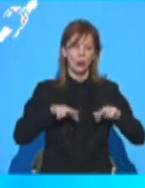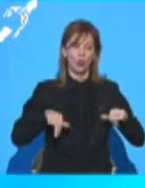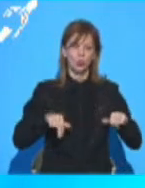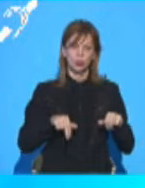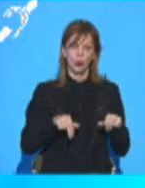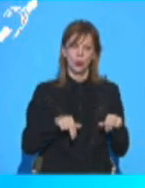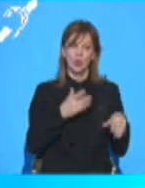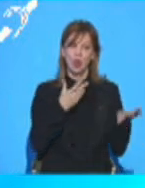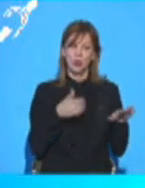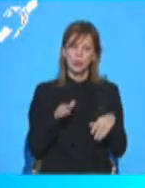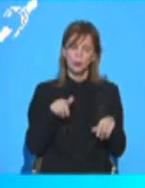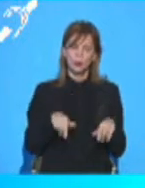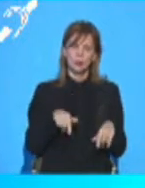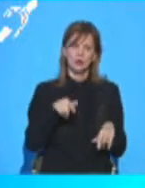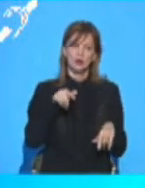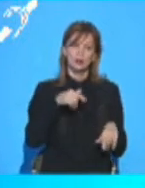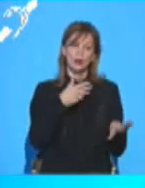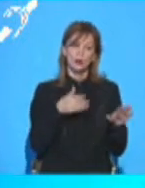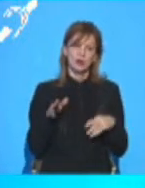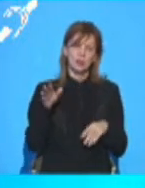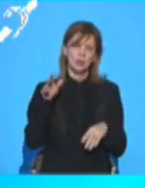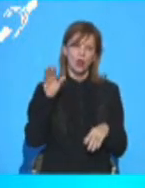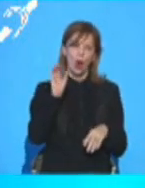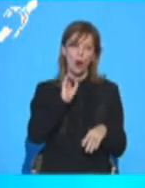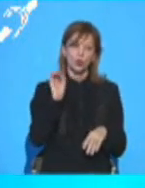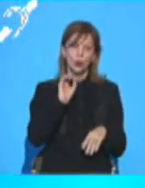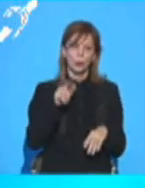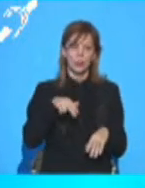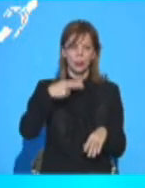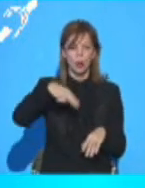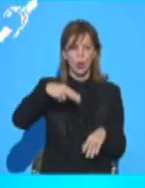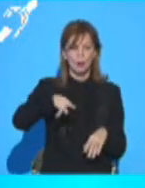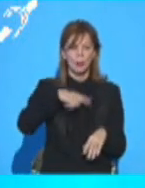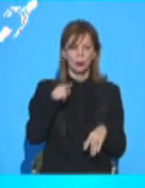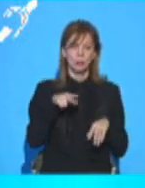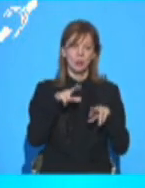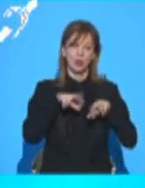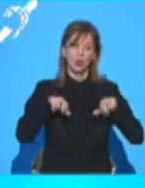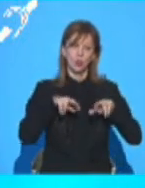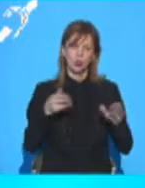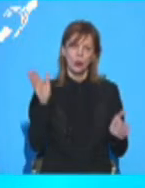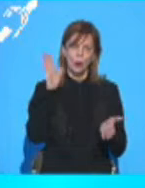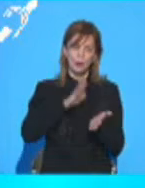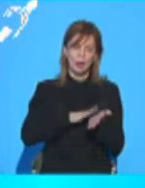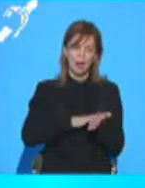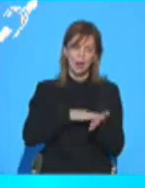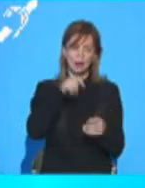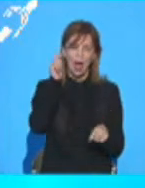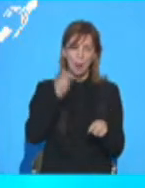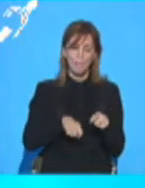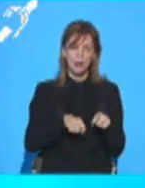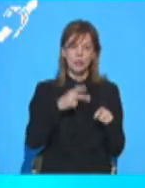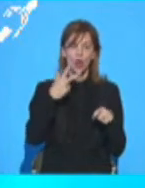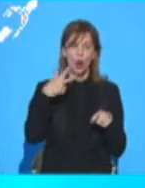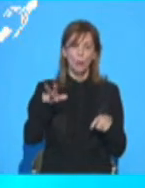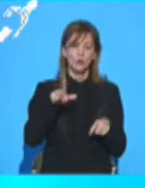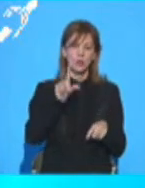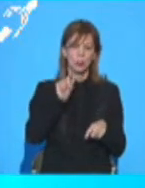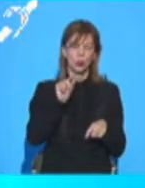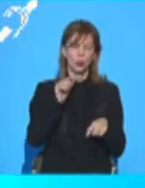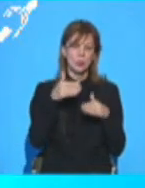Supraveghere a Pieței au avut loc în octombrie și noiembrie în țară. În urma verificărilor s-au aplicat amenzi de peste 820.000 de